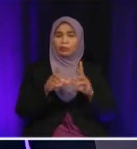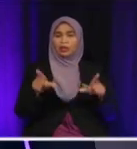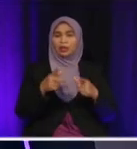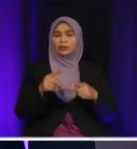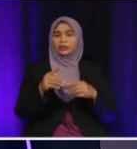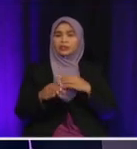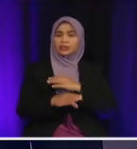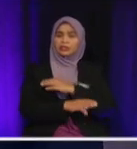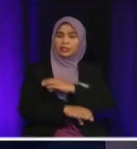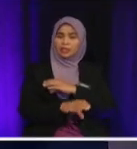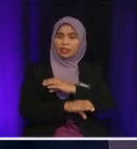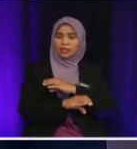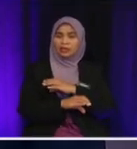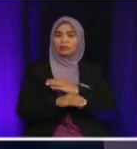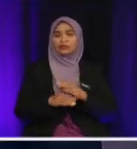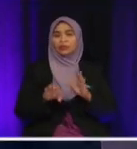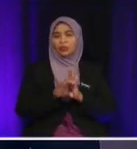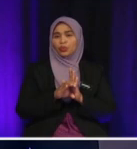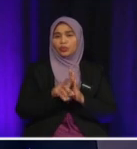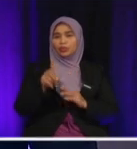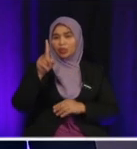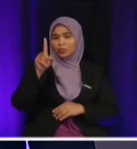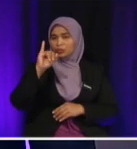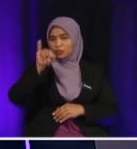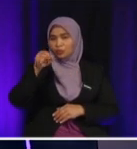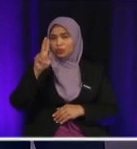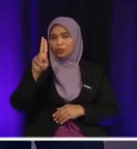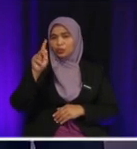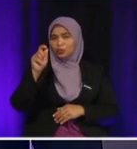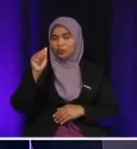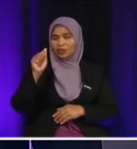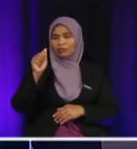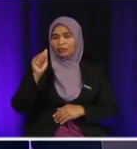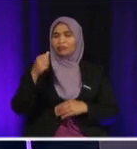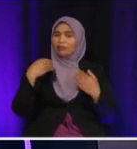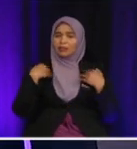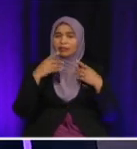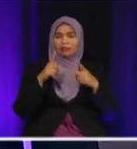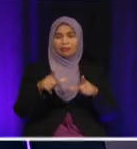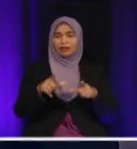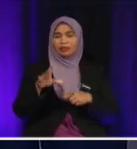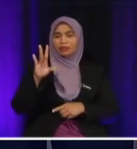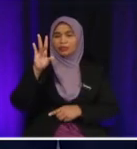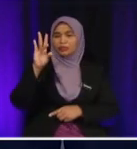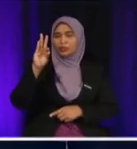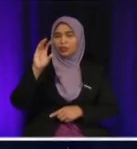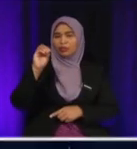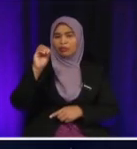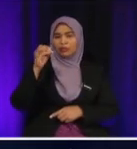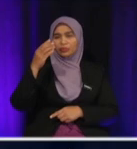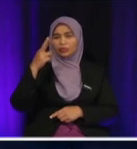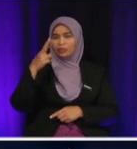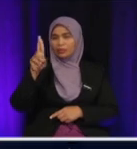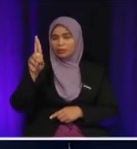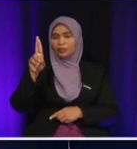negara, dia meletakkan satu diat ni 1 juta. Ya, ada meletakkan 700,000, ya. Jadi berbeza pandangan ataupun